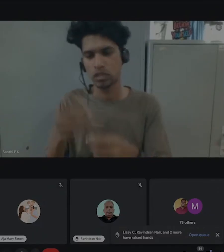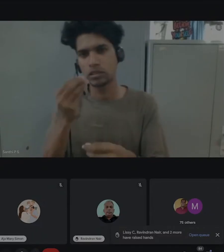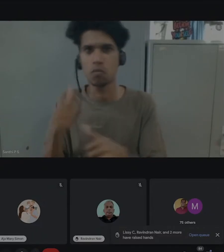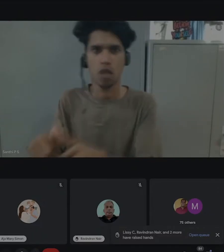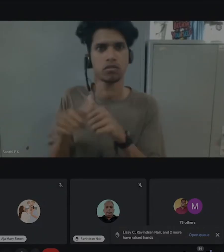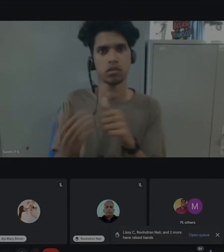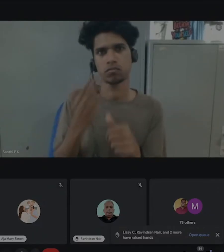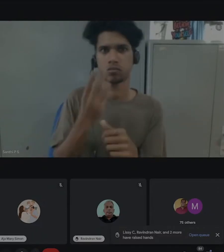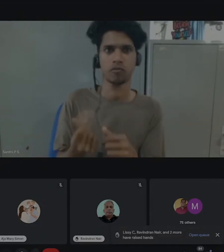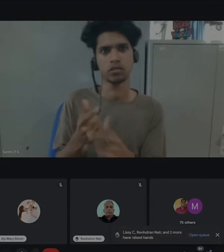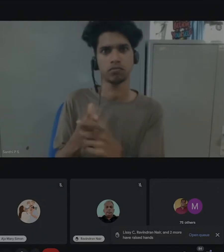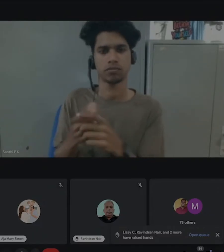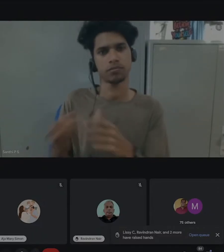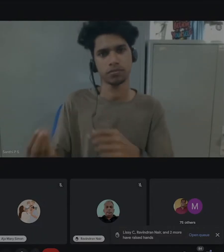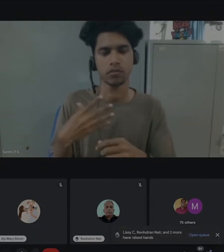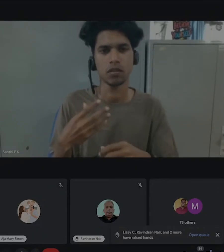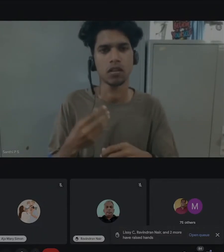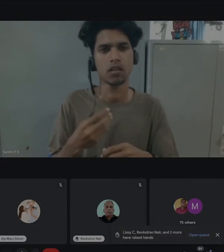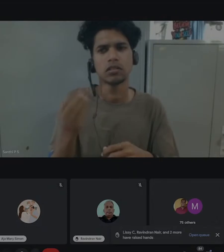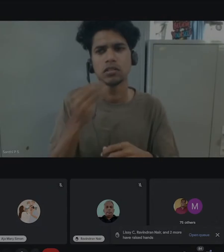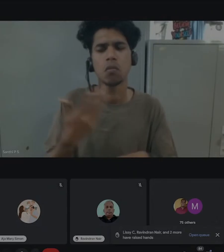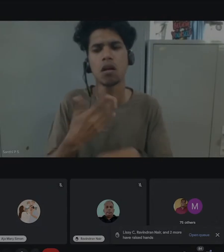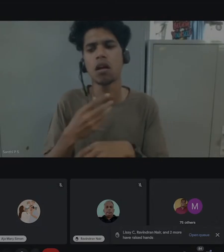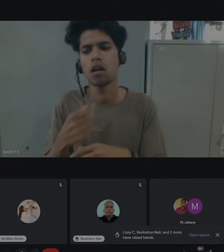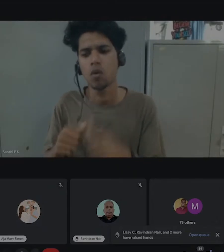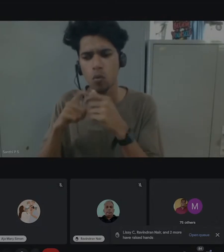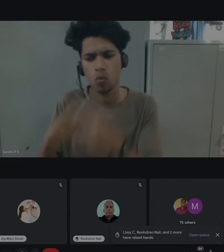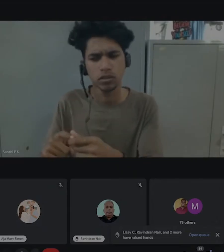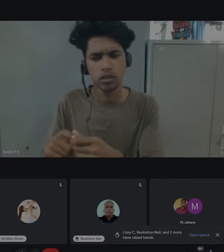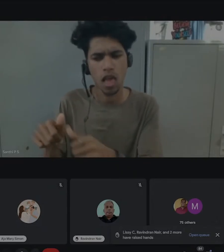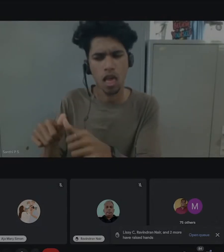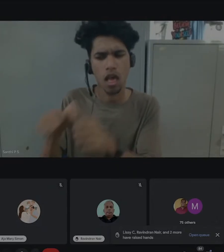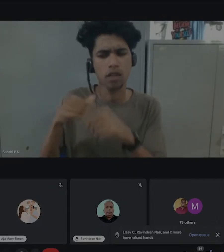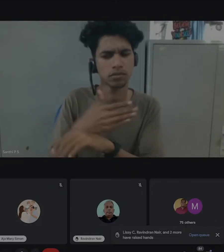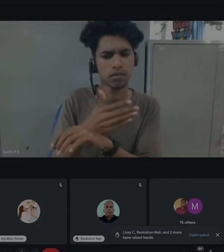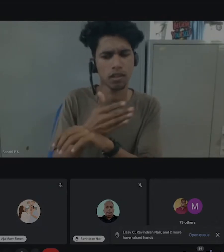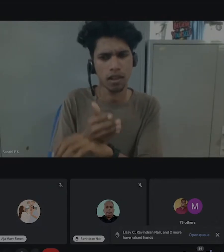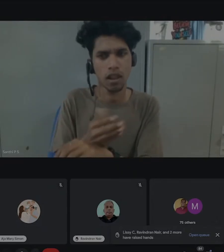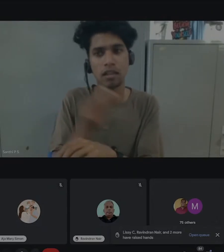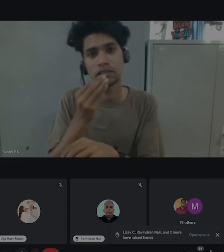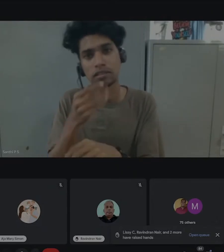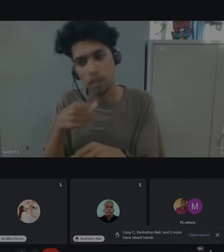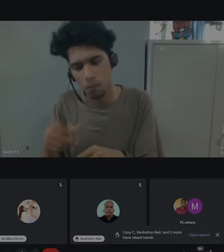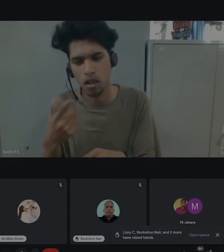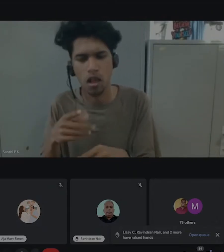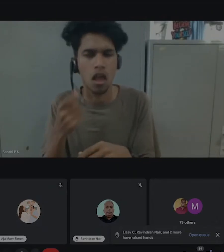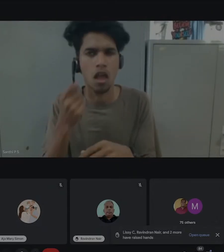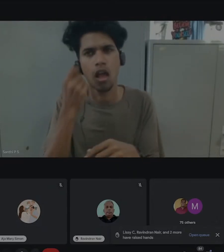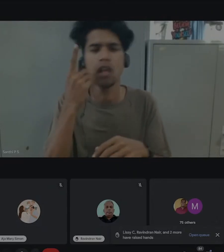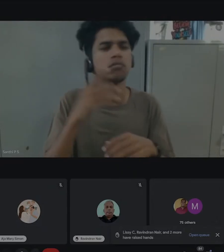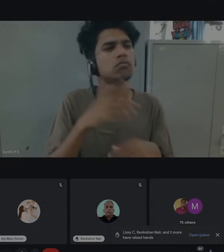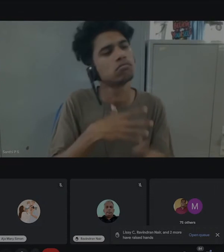കുറച്ച് നേരം കഴിഞ്ഞ് റിപ്പീറ്റ് ചെയ്യുന്നു. അതിനെ അവർ റിപ്പീറ്റ് ചെയ്യുന്ന കാര്യങ്ങൾ മോഡിഫൈ ചെയ്ത് അവരുടെ സാഹചര്യത്തിനൊത്ത് പറയുന്നു. അങ്ങനെ